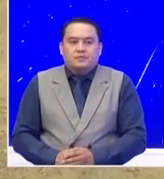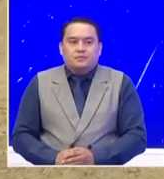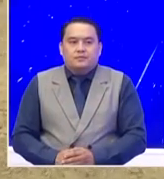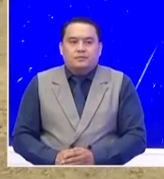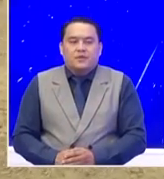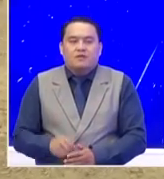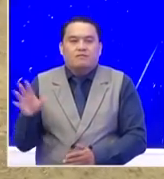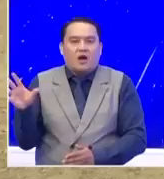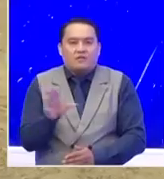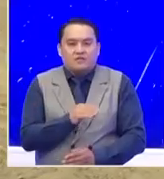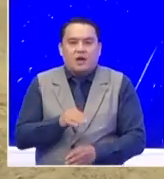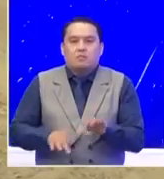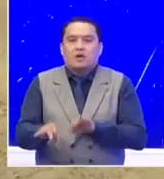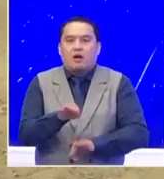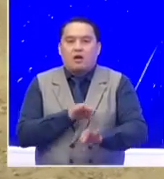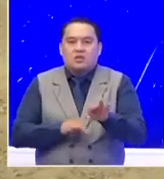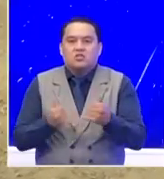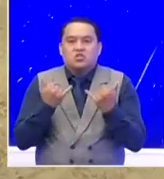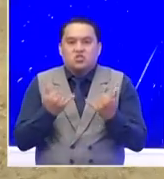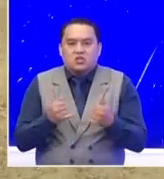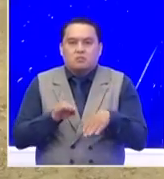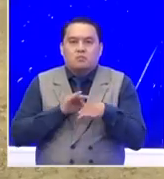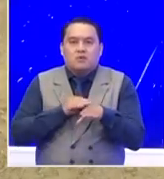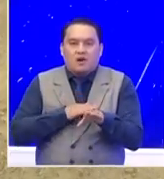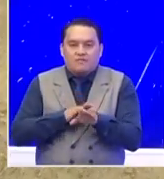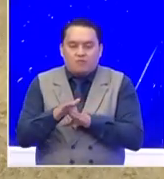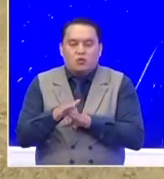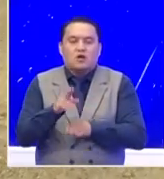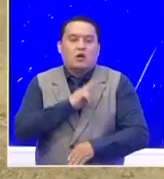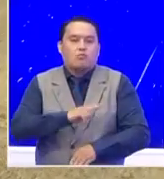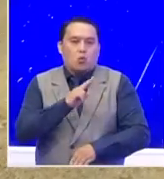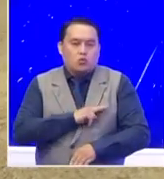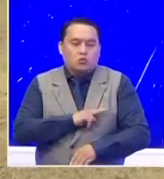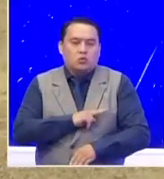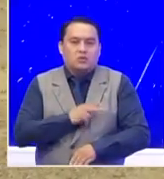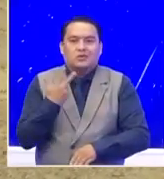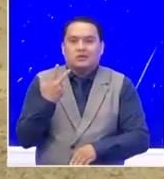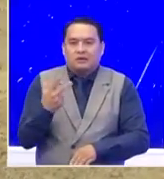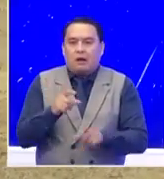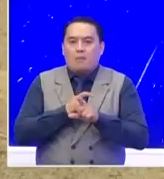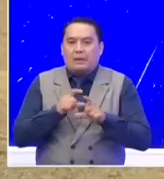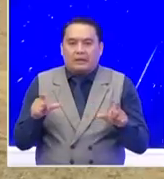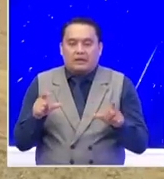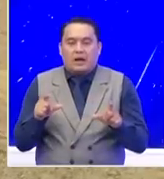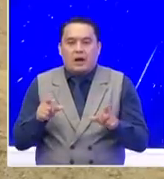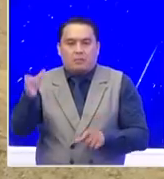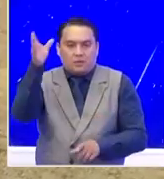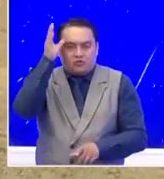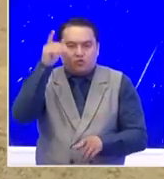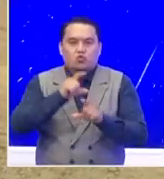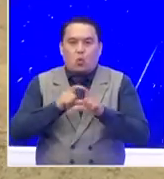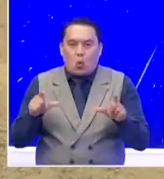Во всех проектах дорожной карты заняты. Сейчас ведутся работы. Это три объекта образования.